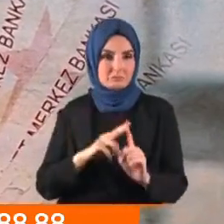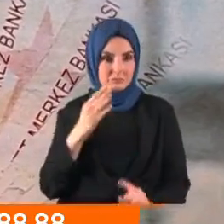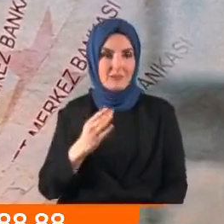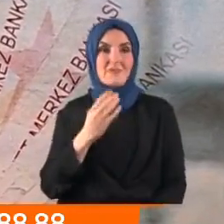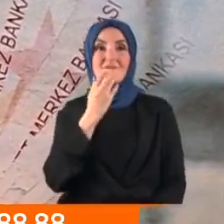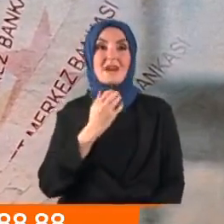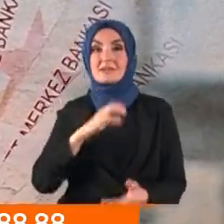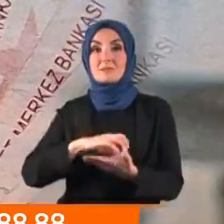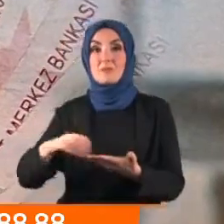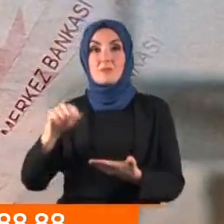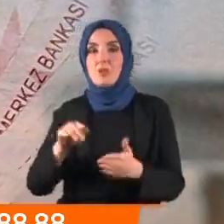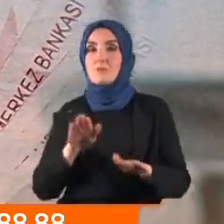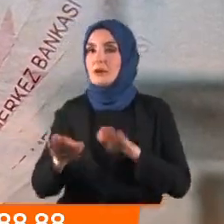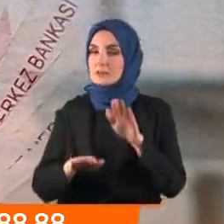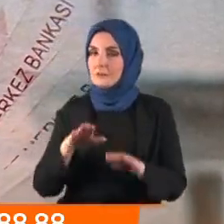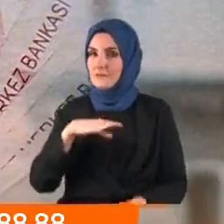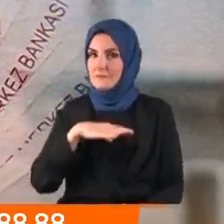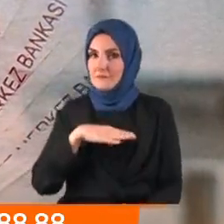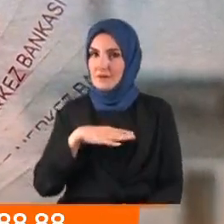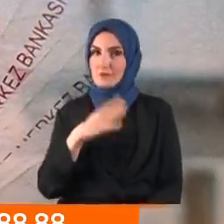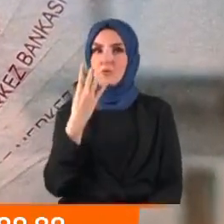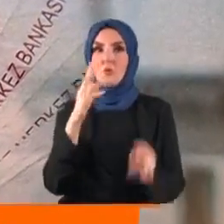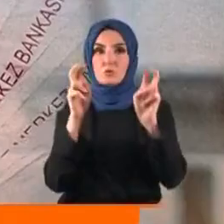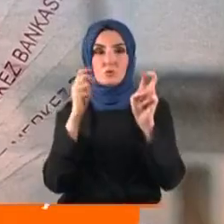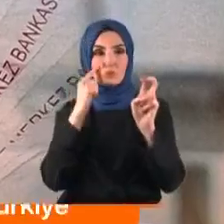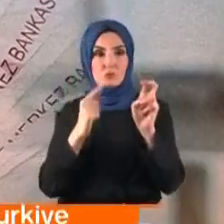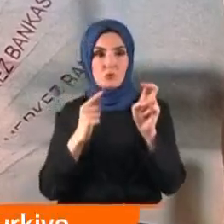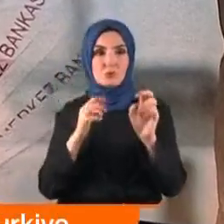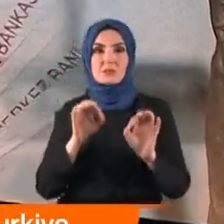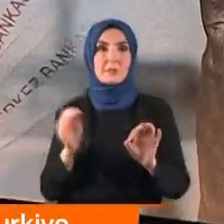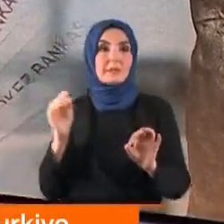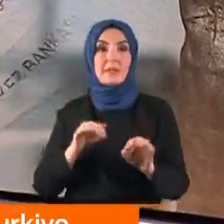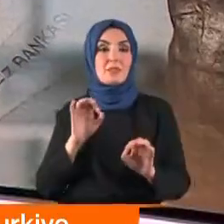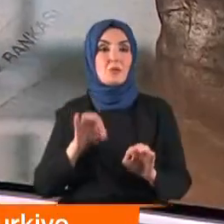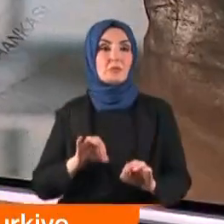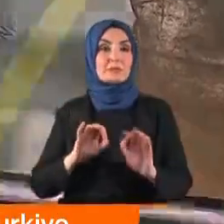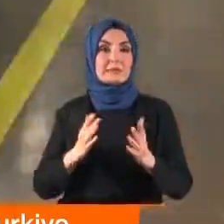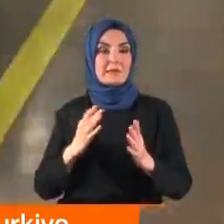Peki heyecanla beklenen bu dört başlıkla ilgili gelinen nokta ne? İşte ayrıntılar.